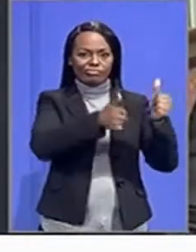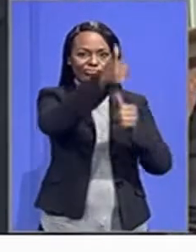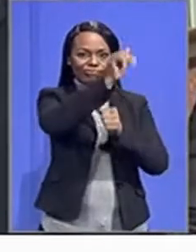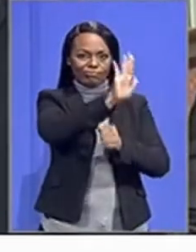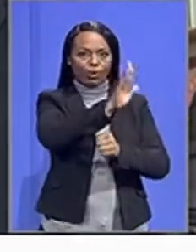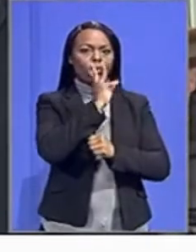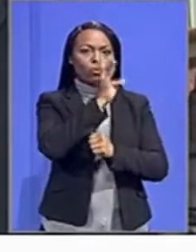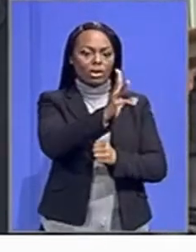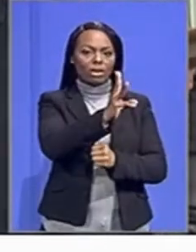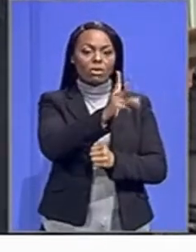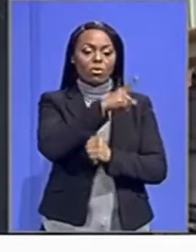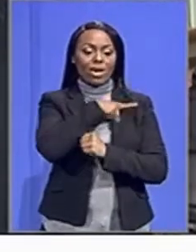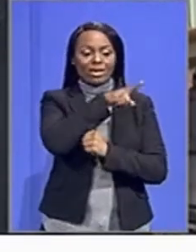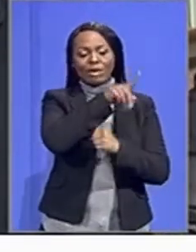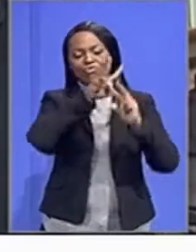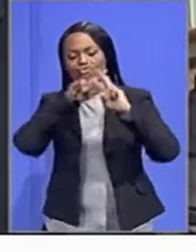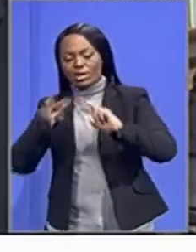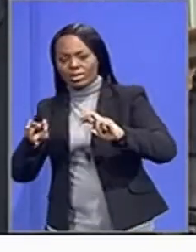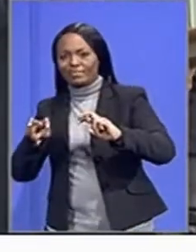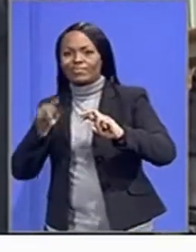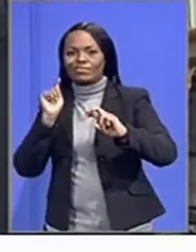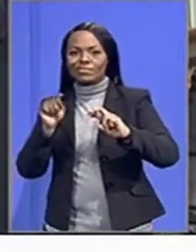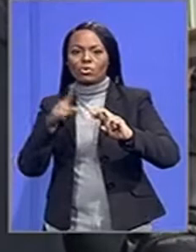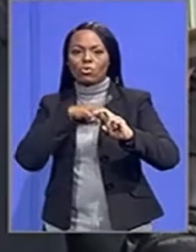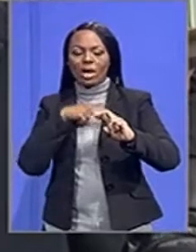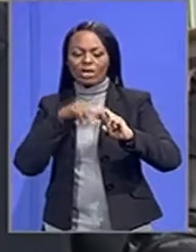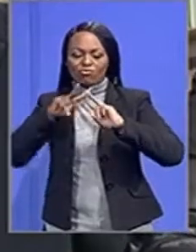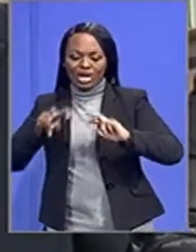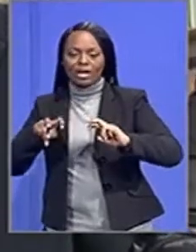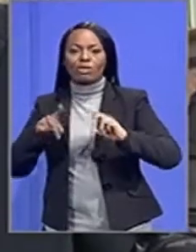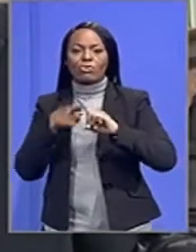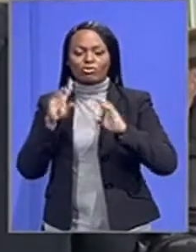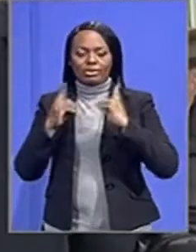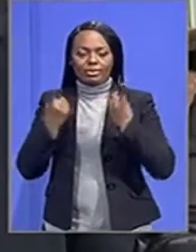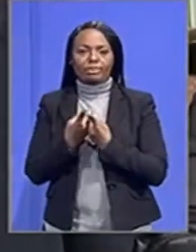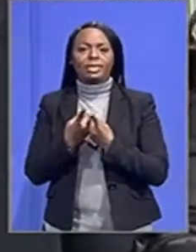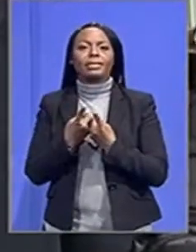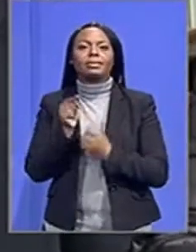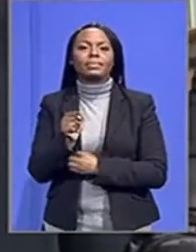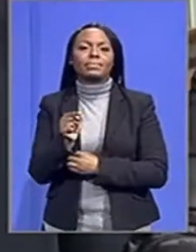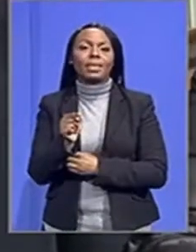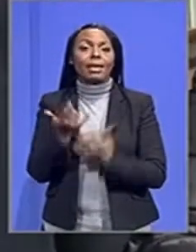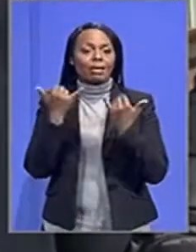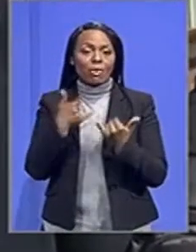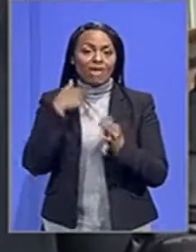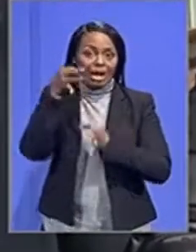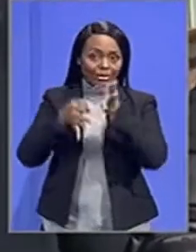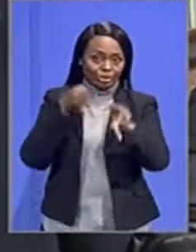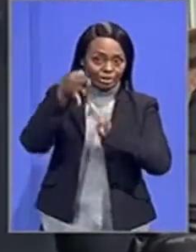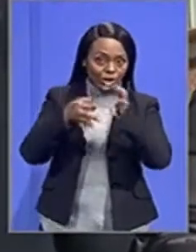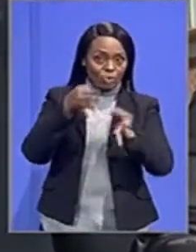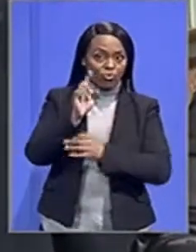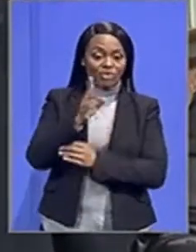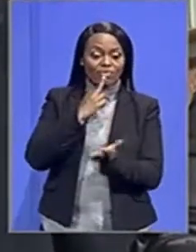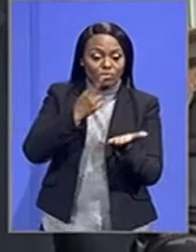ya the investigation e re yentseng re le lefapha. Mme ntho ke batla ho hlalosa gore report eo